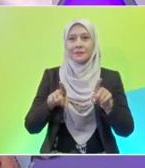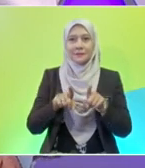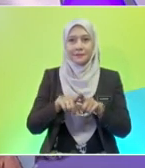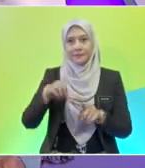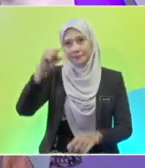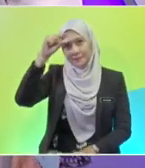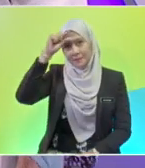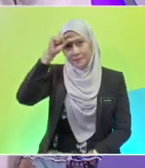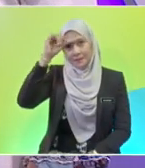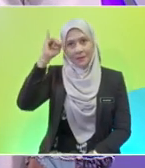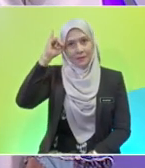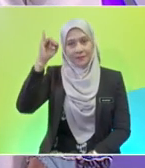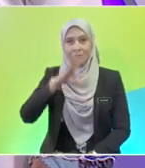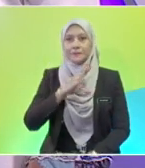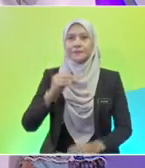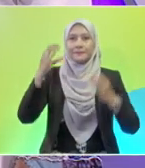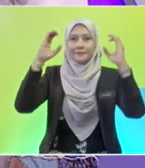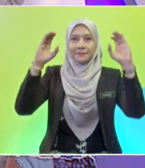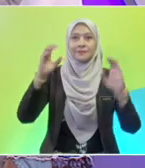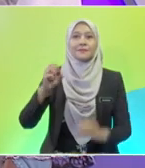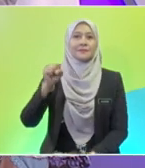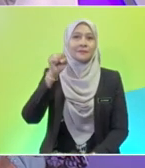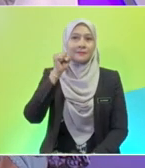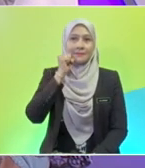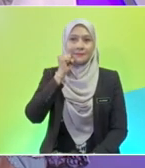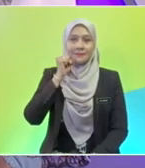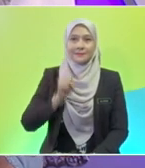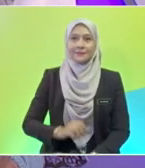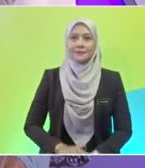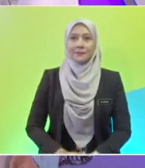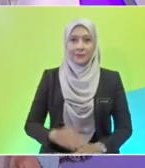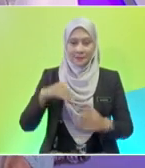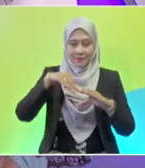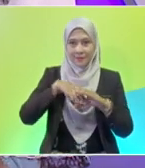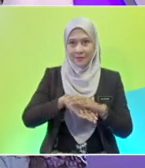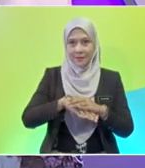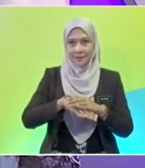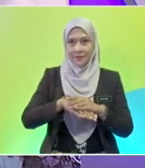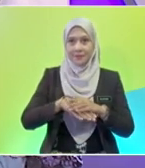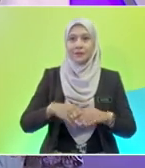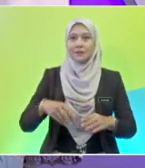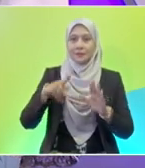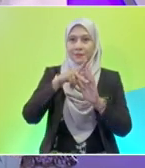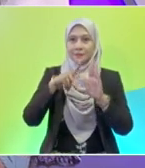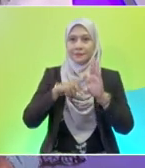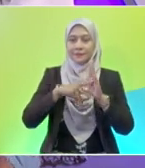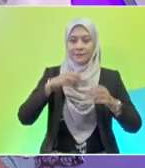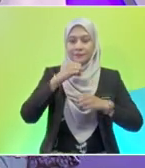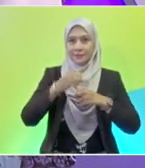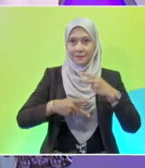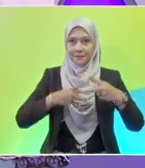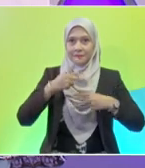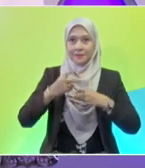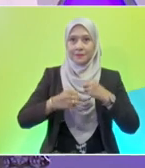di didik TV sukses SPM 20 22 jum sama-sama kita memecut subjek